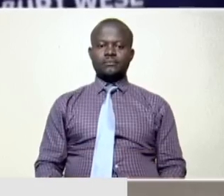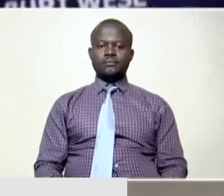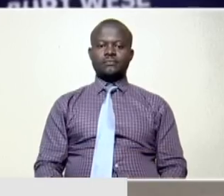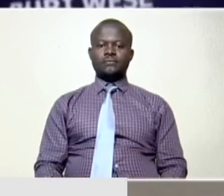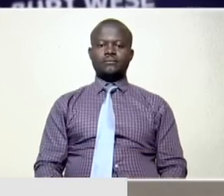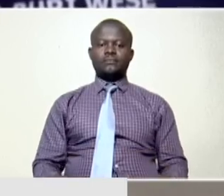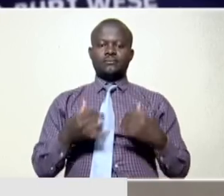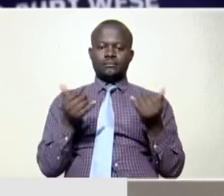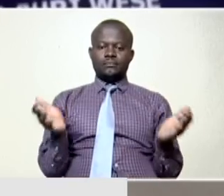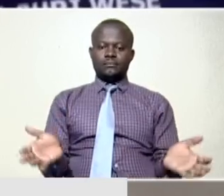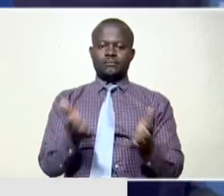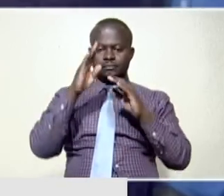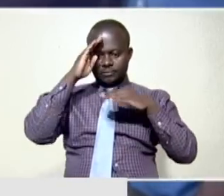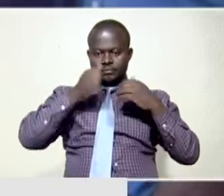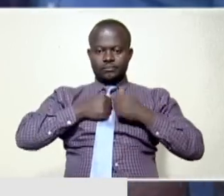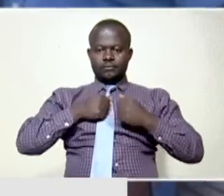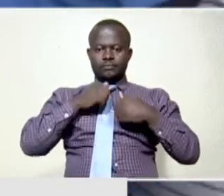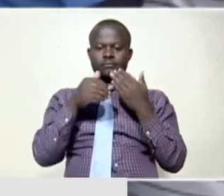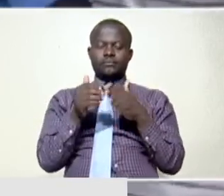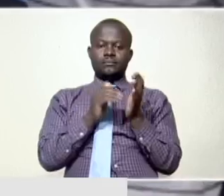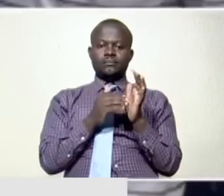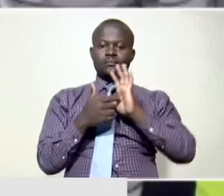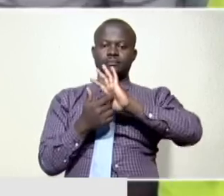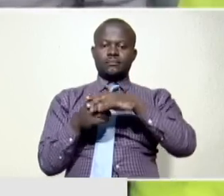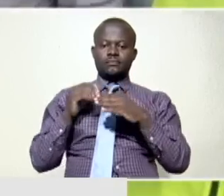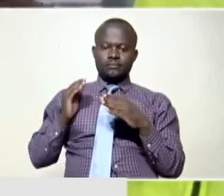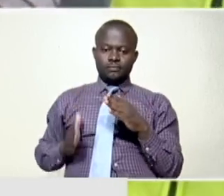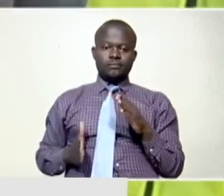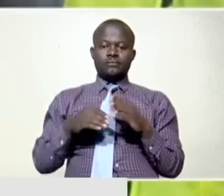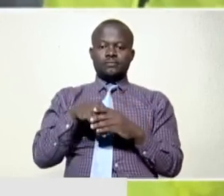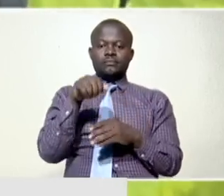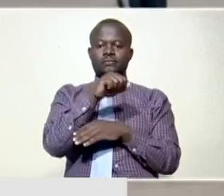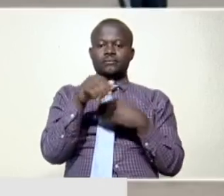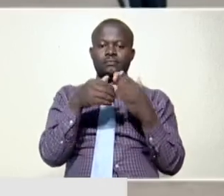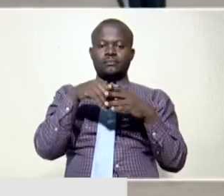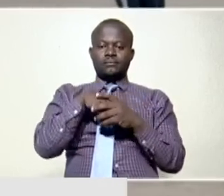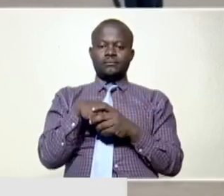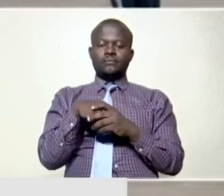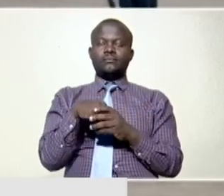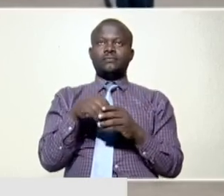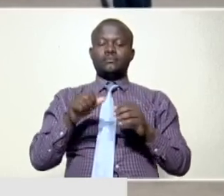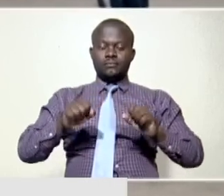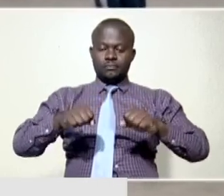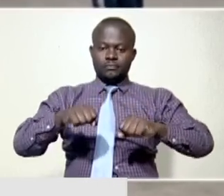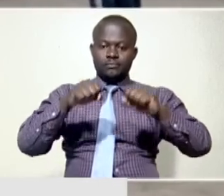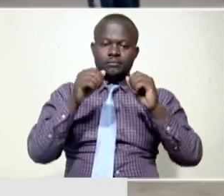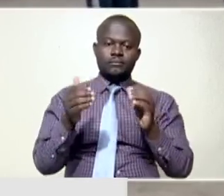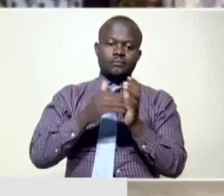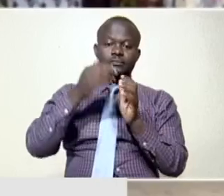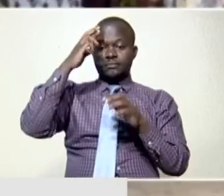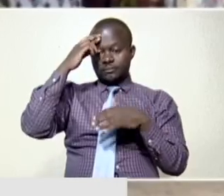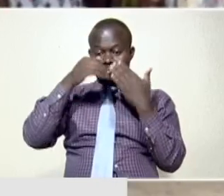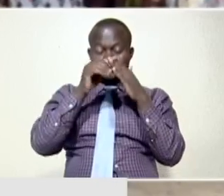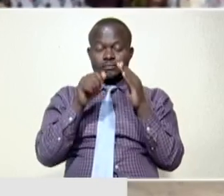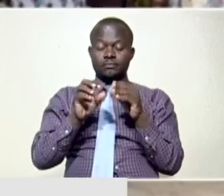Muri ubu bukangurambaga Polisi y'u Rwanda yagarutse kandi ku myitwarire y'abatwara ibinyabiziga birimo moto na velomoteri, aho bongeye kwibutswa ko